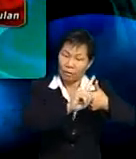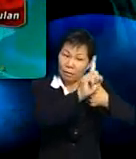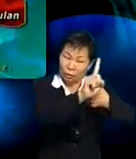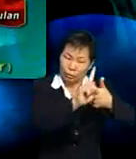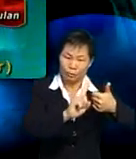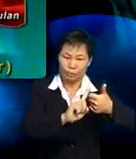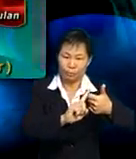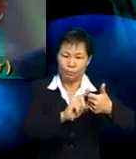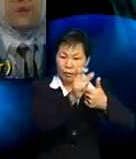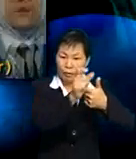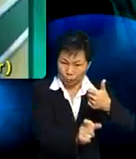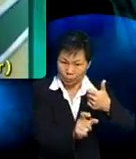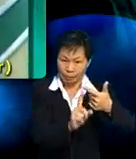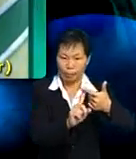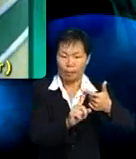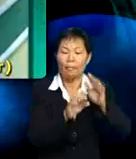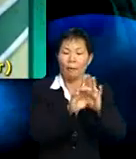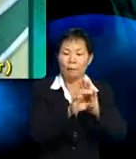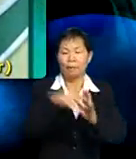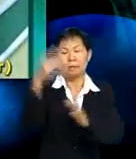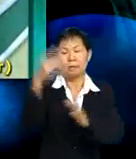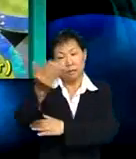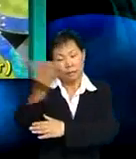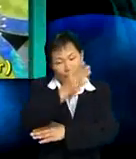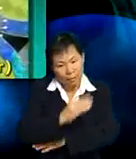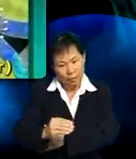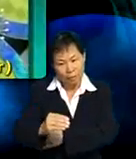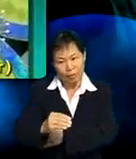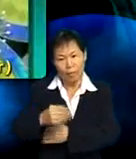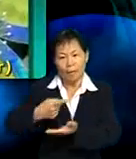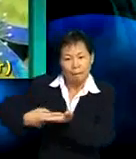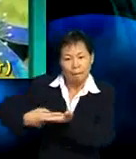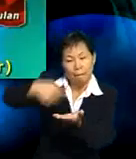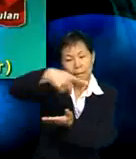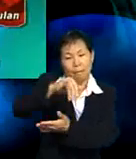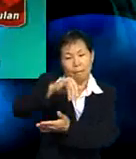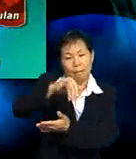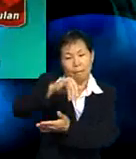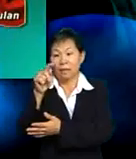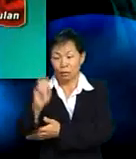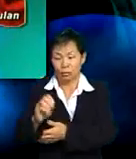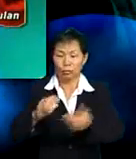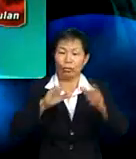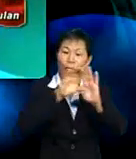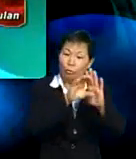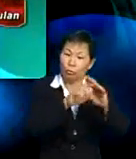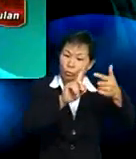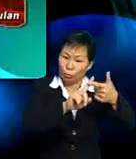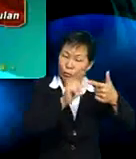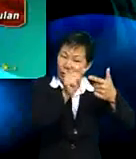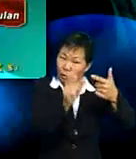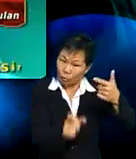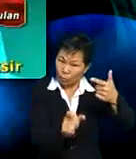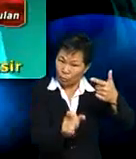1, individu seperti ceramah dan pidato. Model 2,